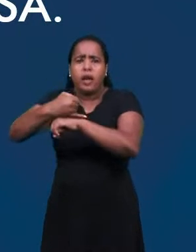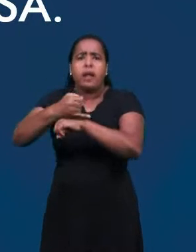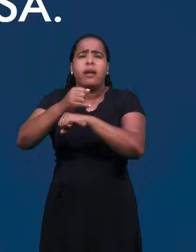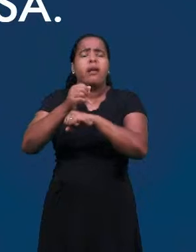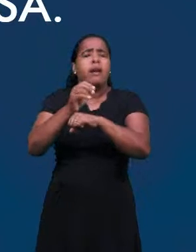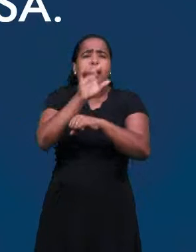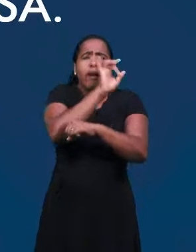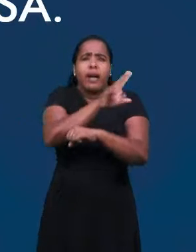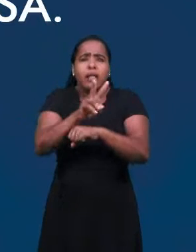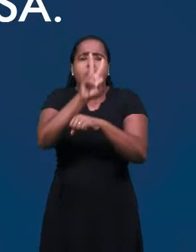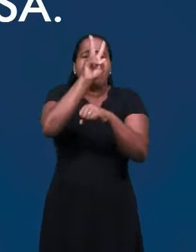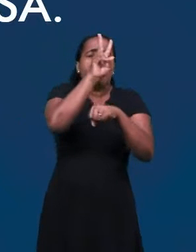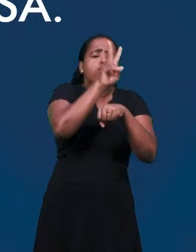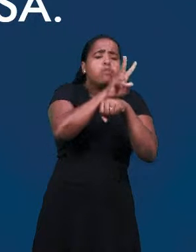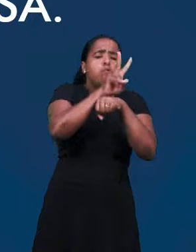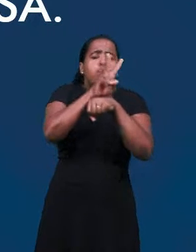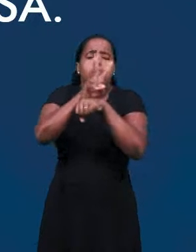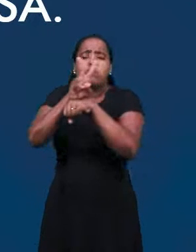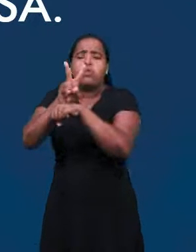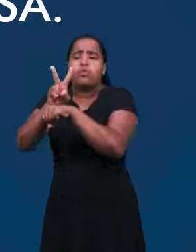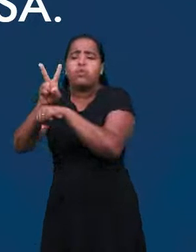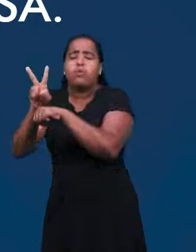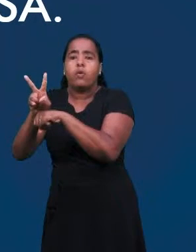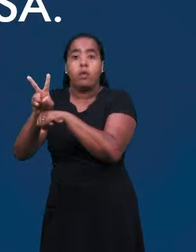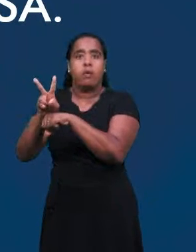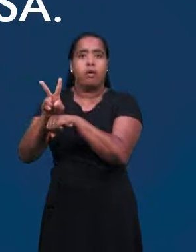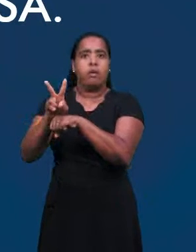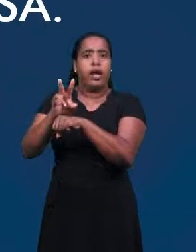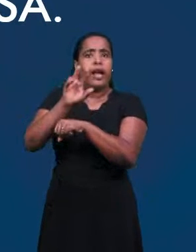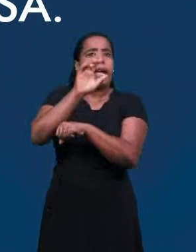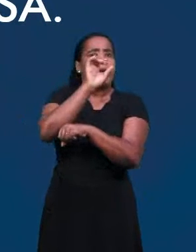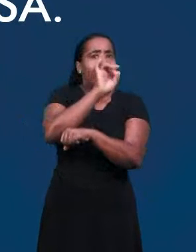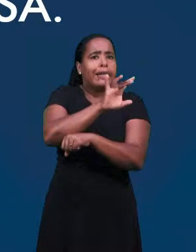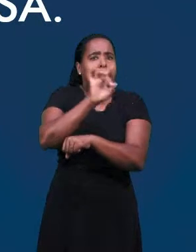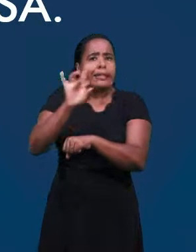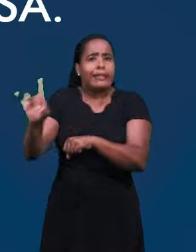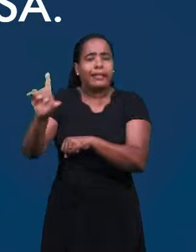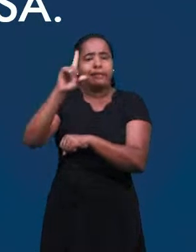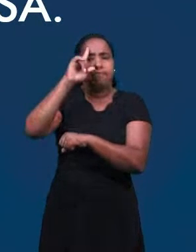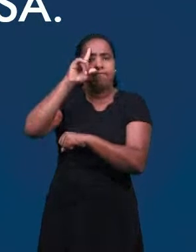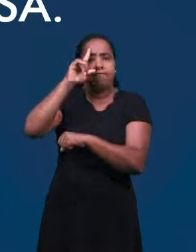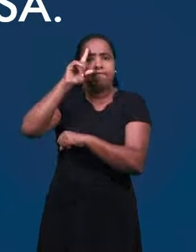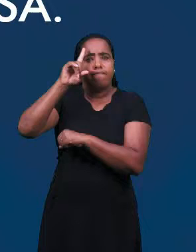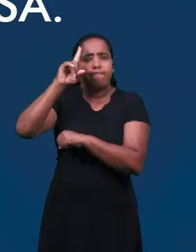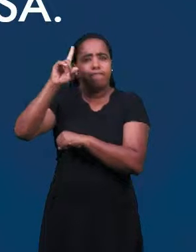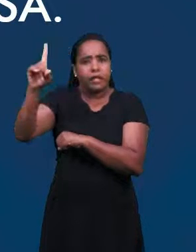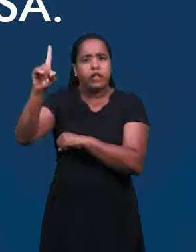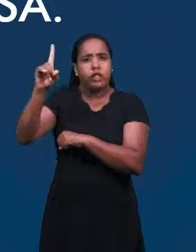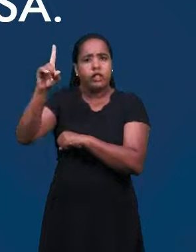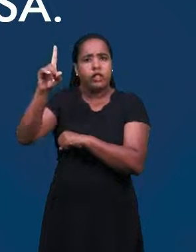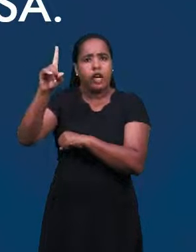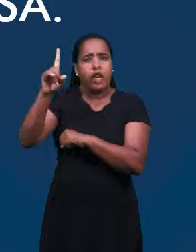свою и каждого напротив дома своего.